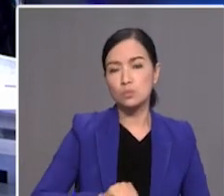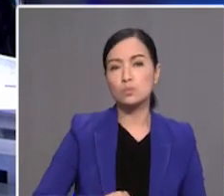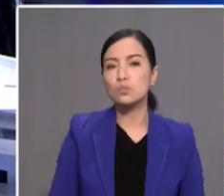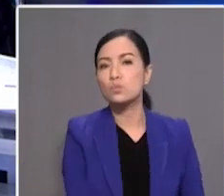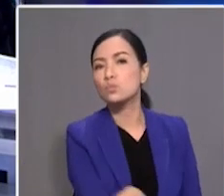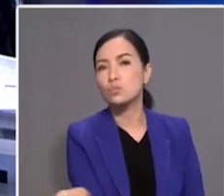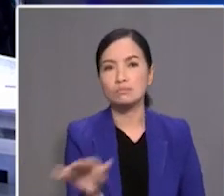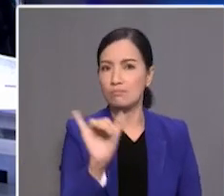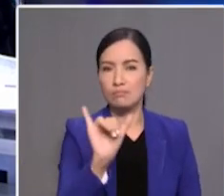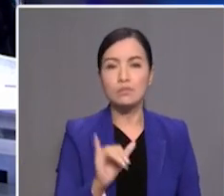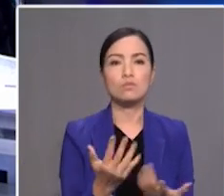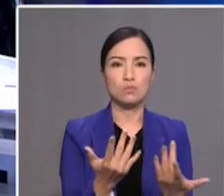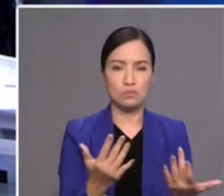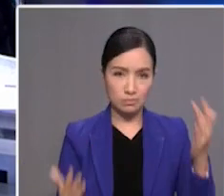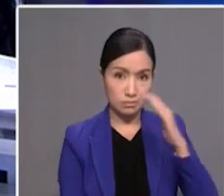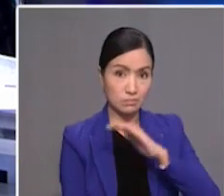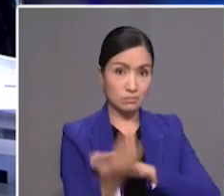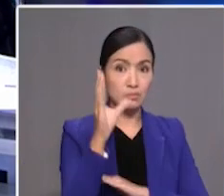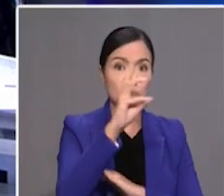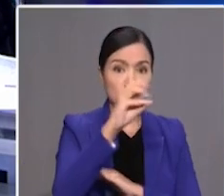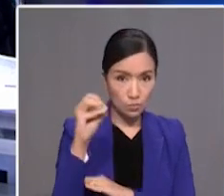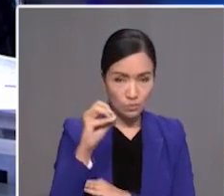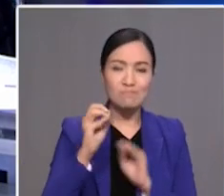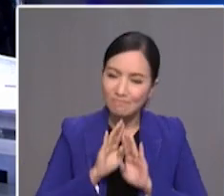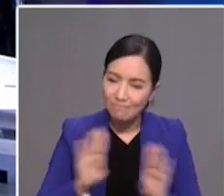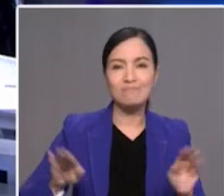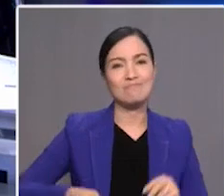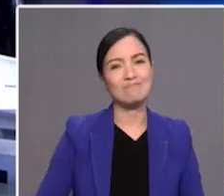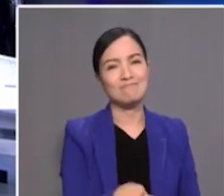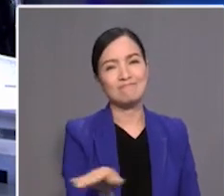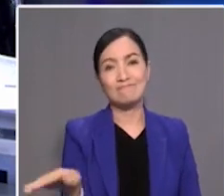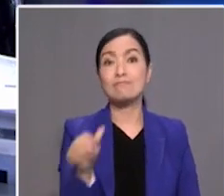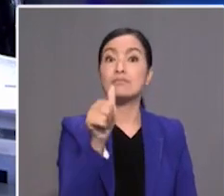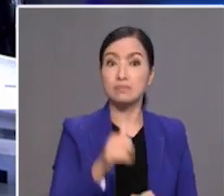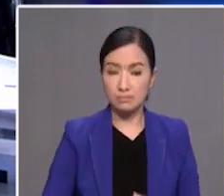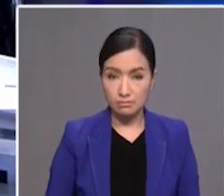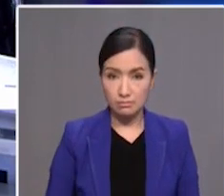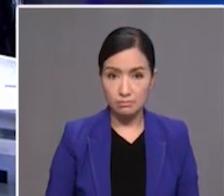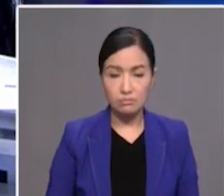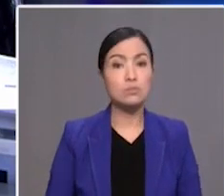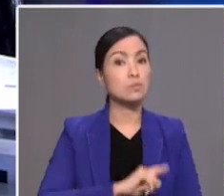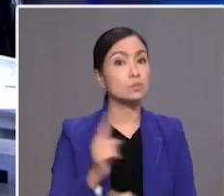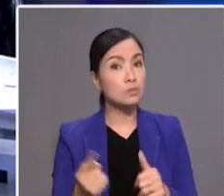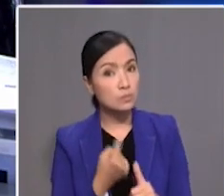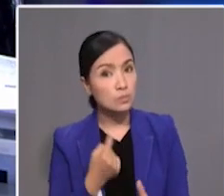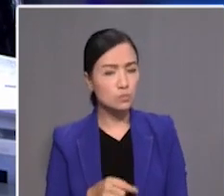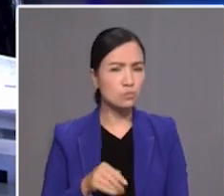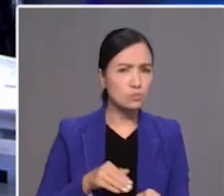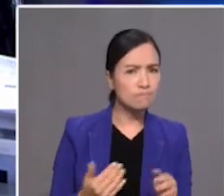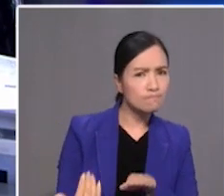ลา6นาฬิกาของวันพรุ่งนี้นะครับก็จะมีการเปิดให้สามารถเลี้ยวขวาได้ ค่ะตำรวจก็ต้องประเมินกันอีกครั้งนึงนะคะว่าเปิดวันแรกแล้วเนี่ยการจ